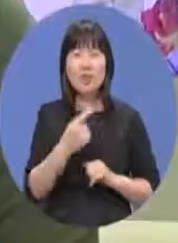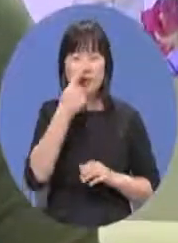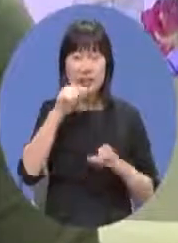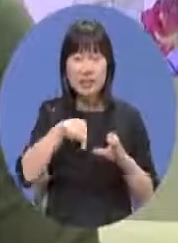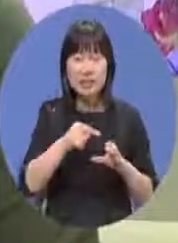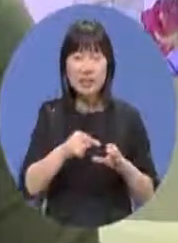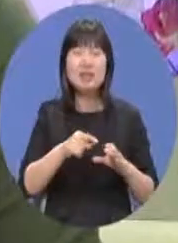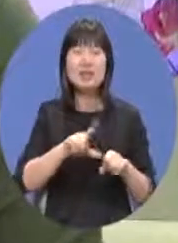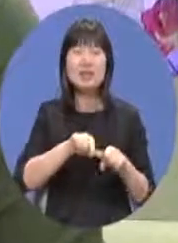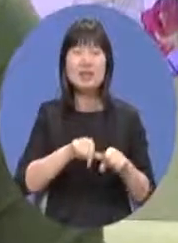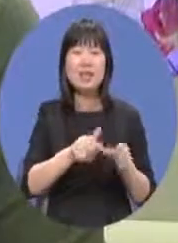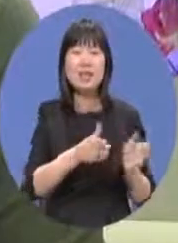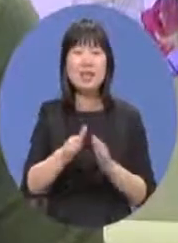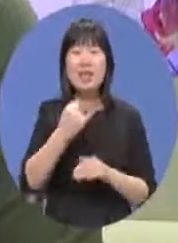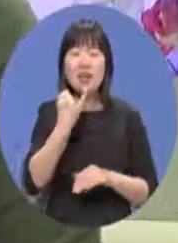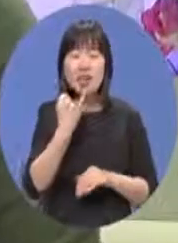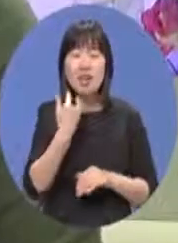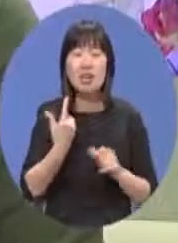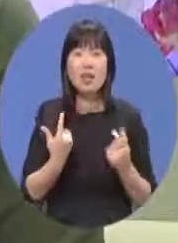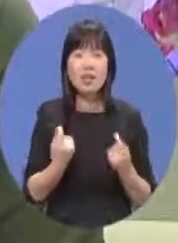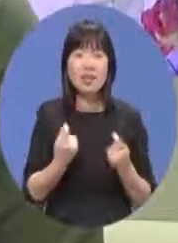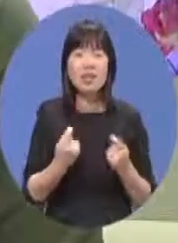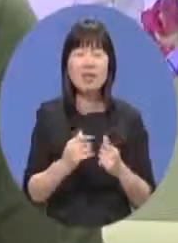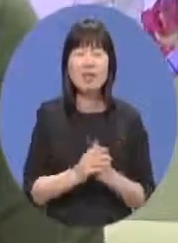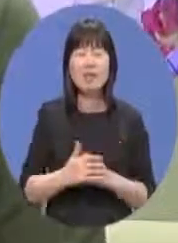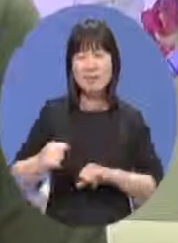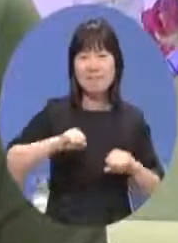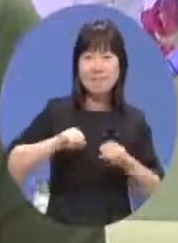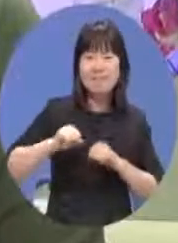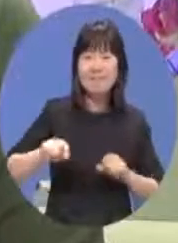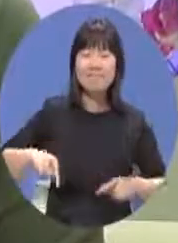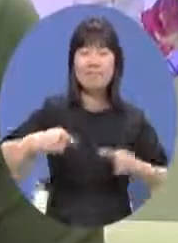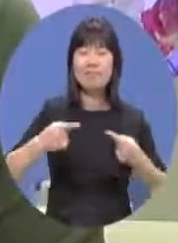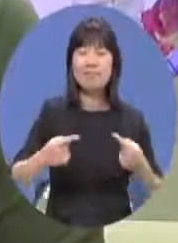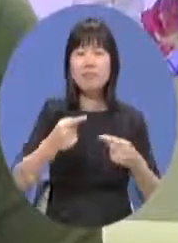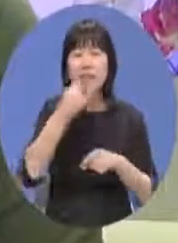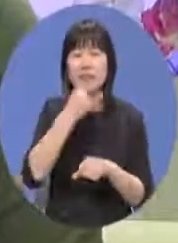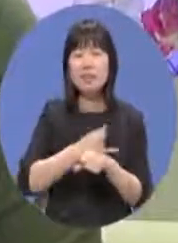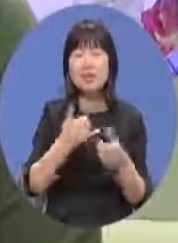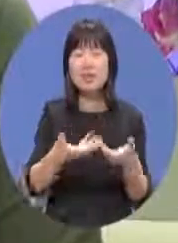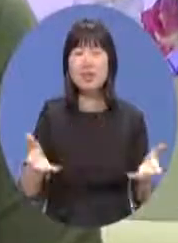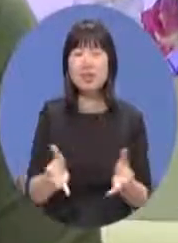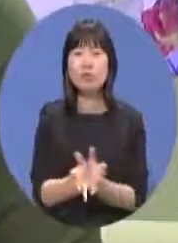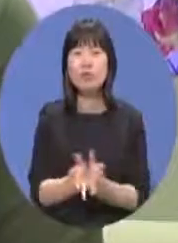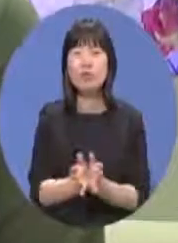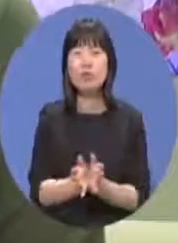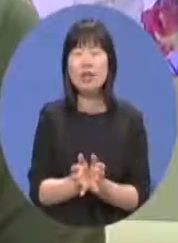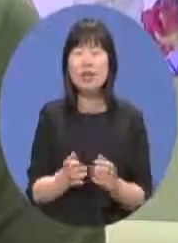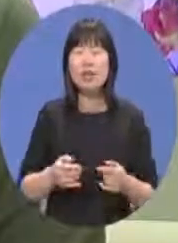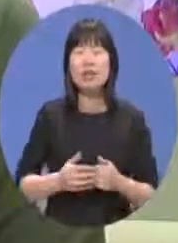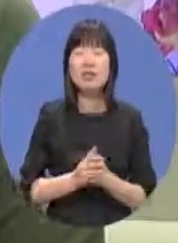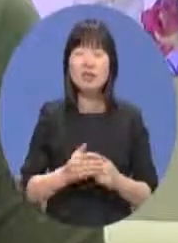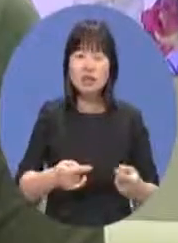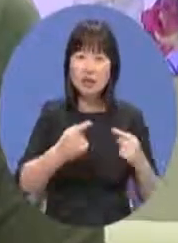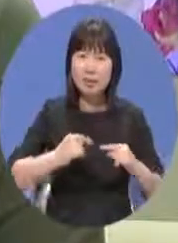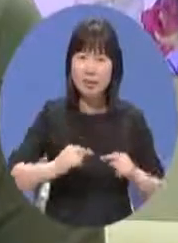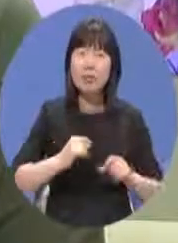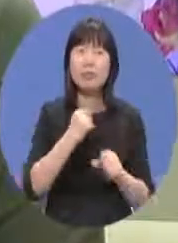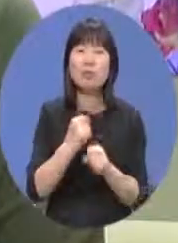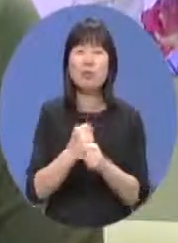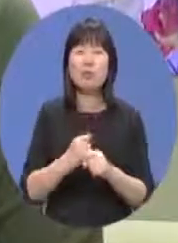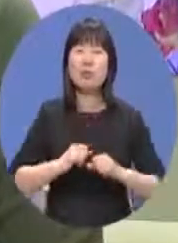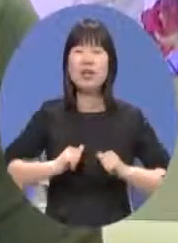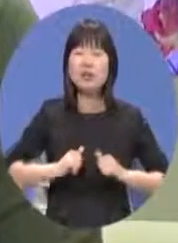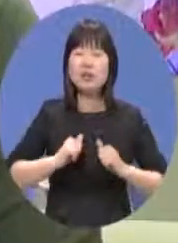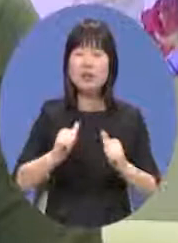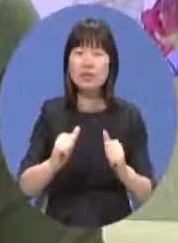하셔도 좋고, 그래서 이제 어떤 그 액티비티를 같이, 활동을 같이 할수 있는 그런 그룹을 참여도 하시고, 이제 만드는 노력을 이제 계속